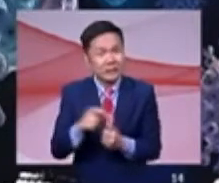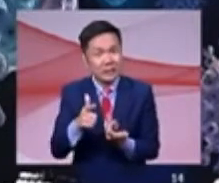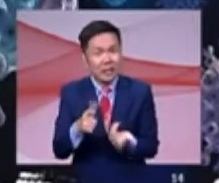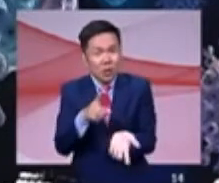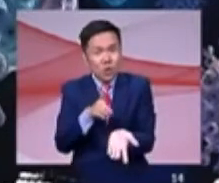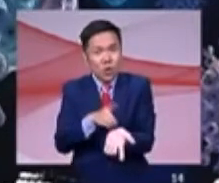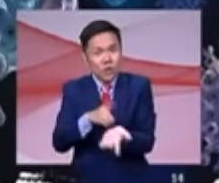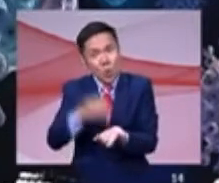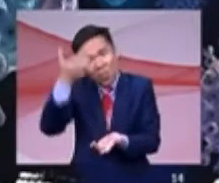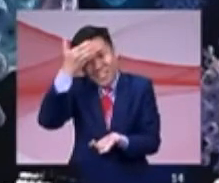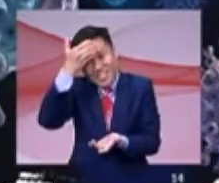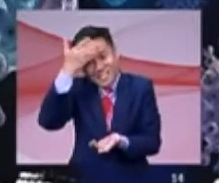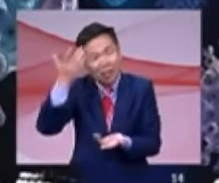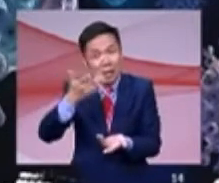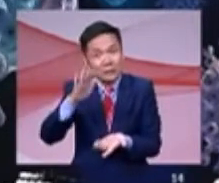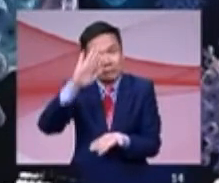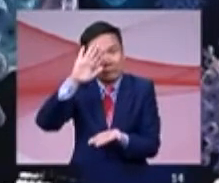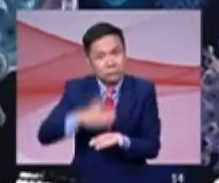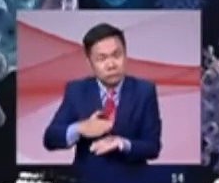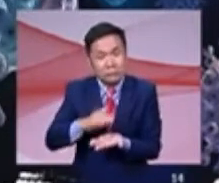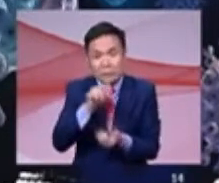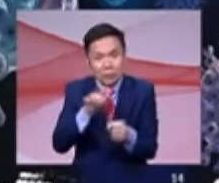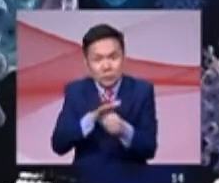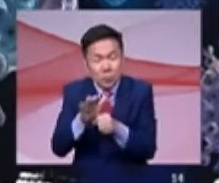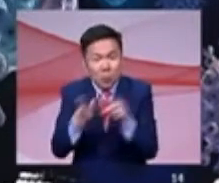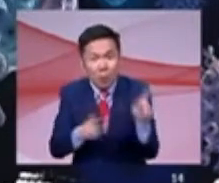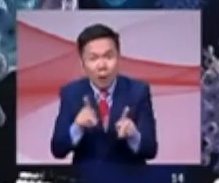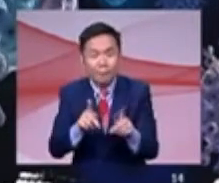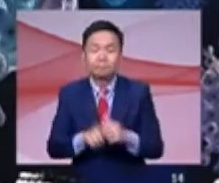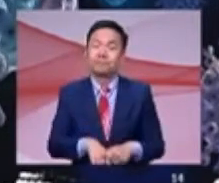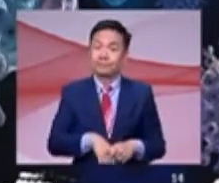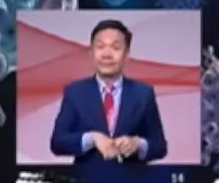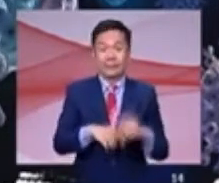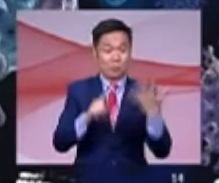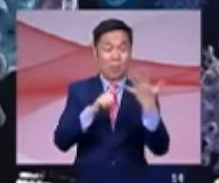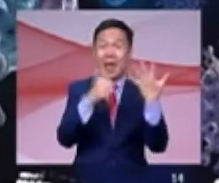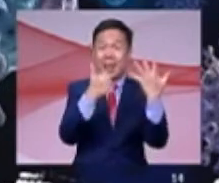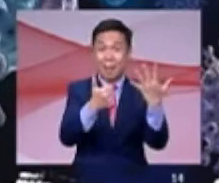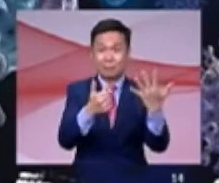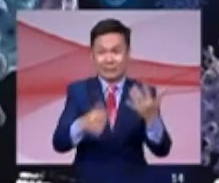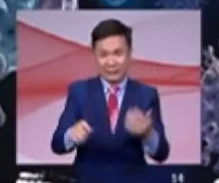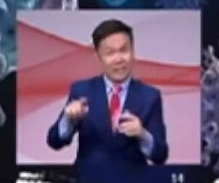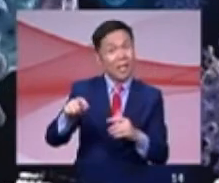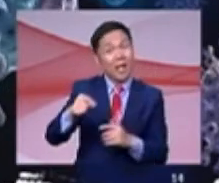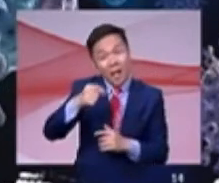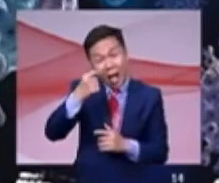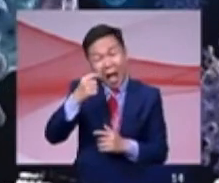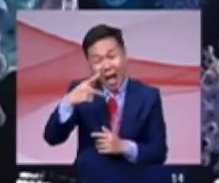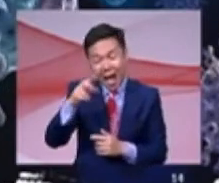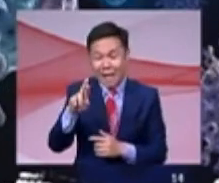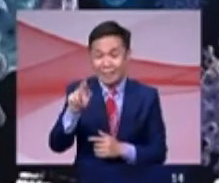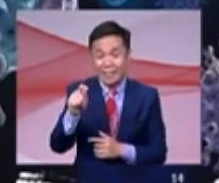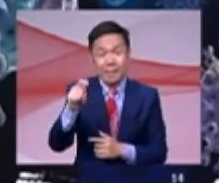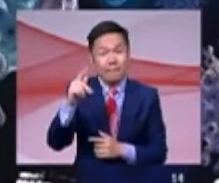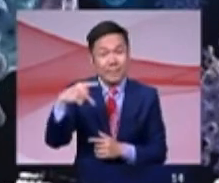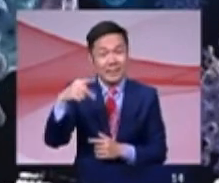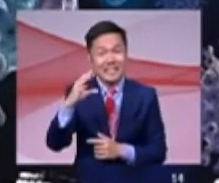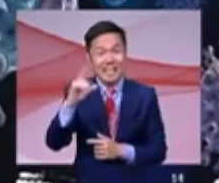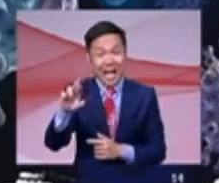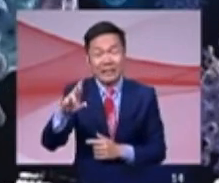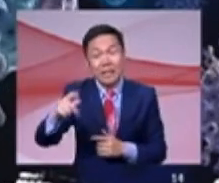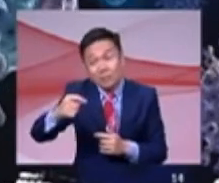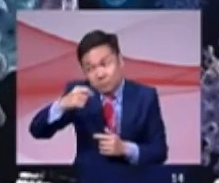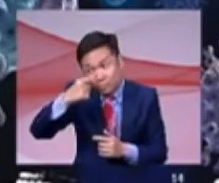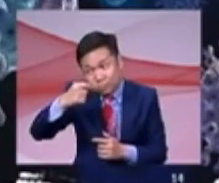pesakit di hospital. Dan yang keenam, melihat pada keupayaan kita menjalankan ujian RT-PCR dan RTK